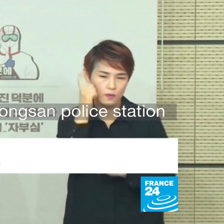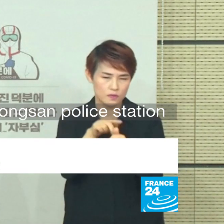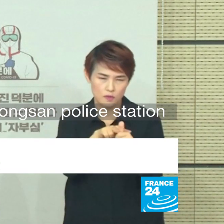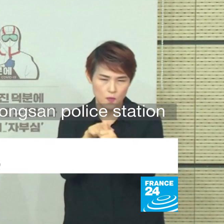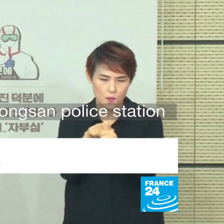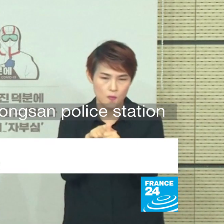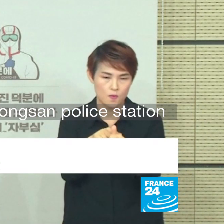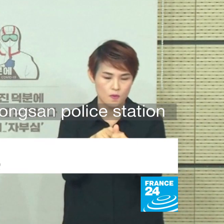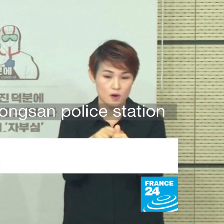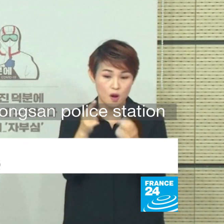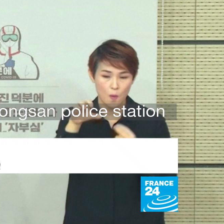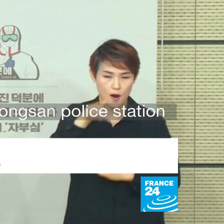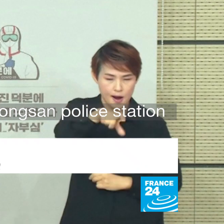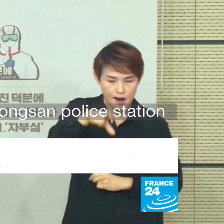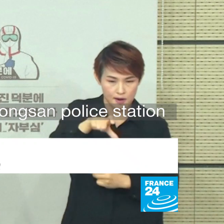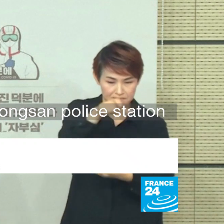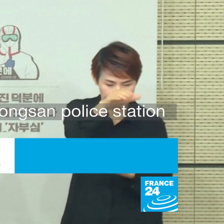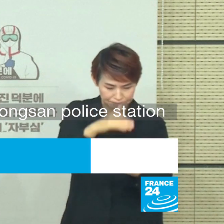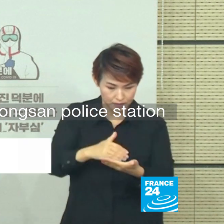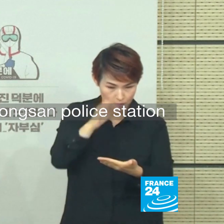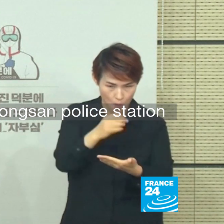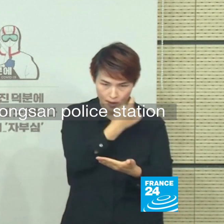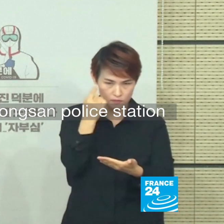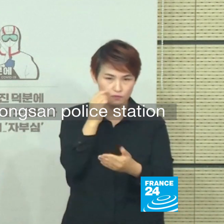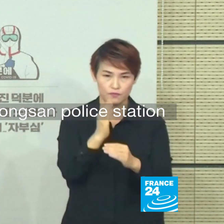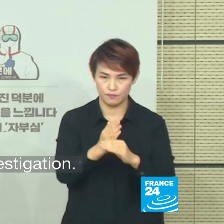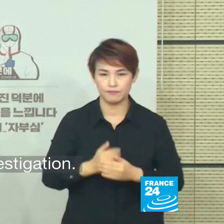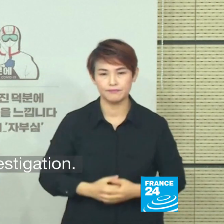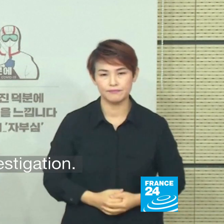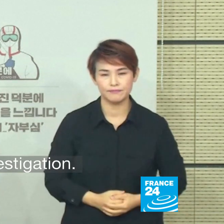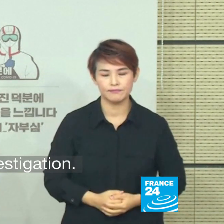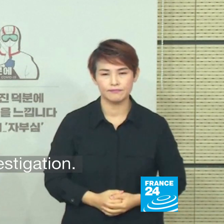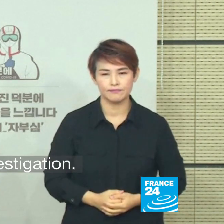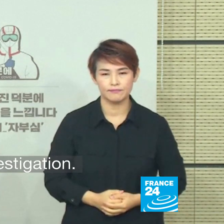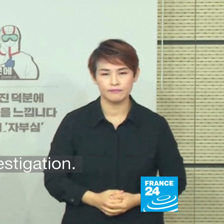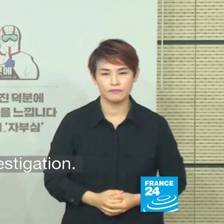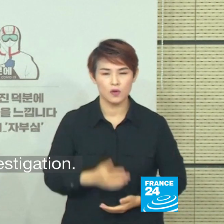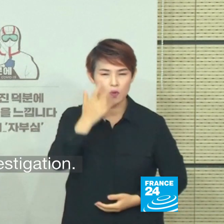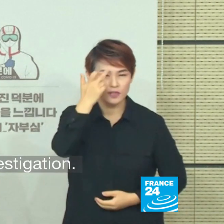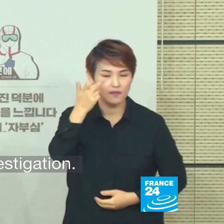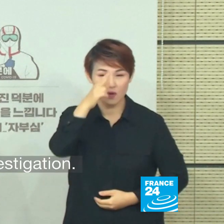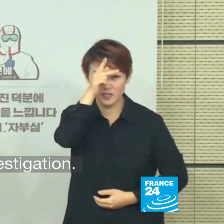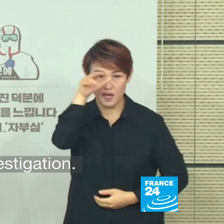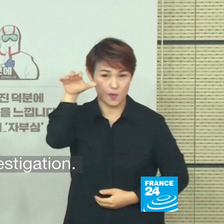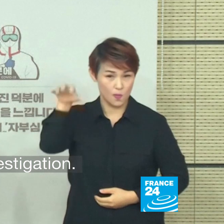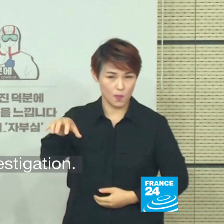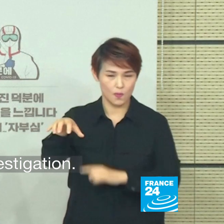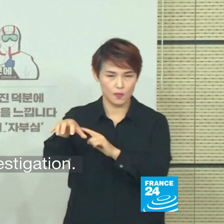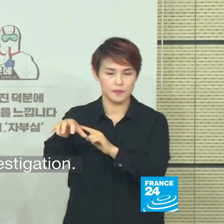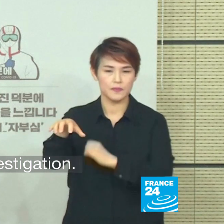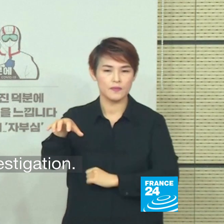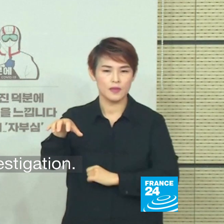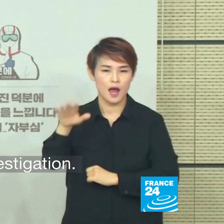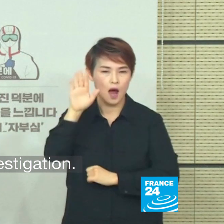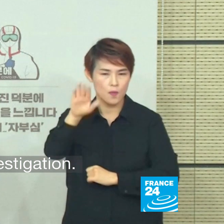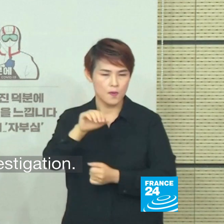클럽 카드 결제 정보 등을 통해 확인을 하고 있습니다. 또한 용산 경찰서에서도 추후